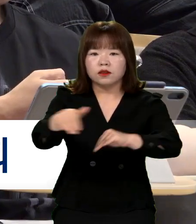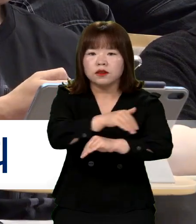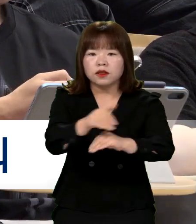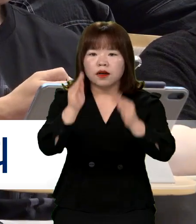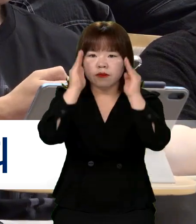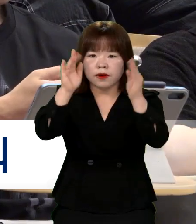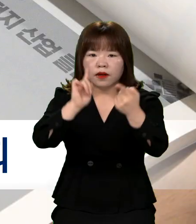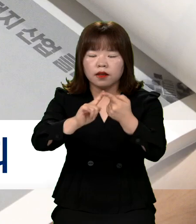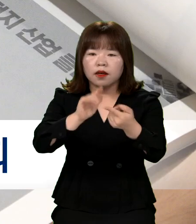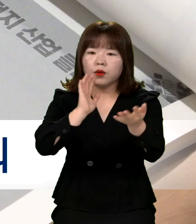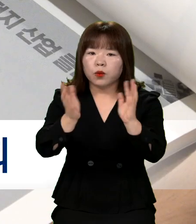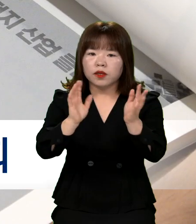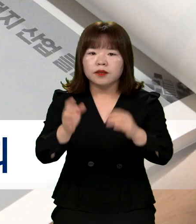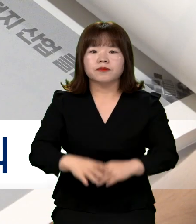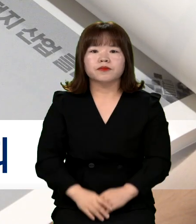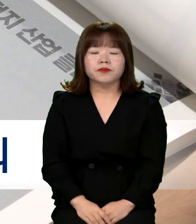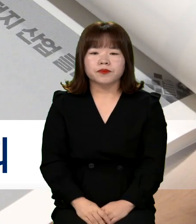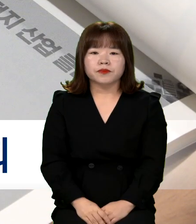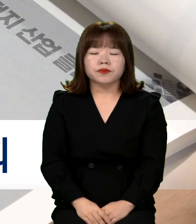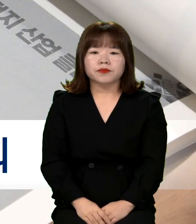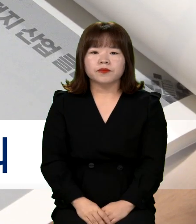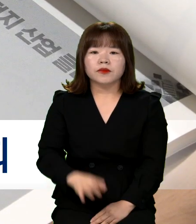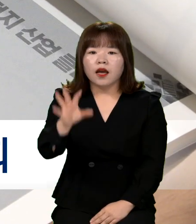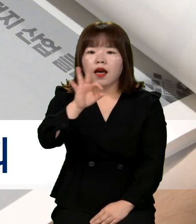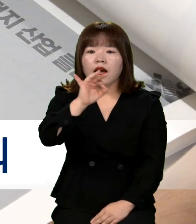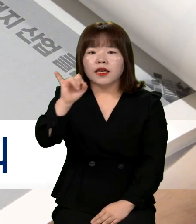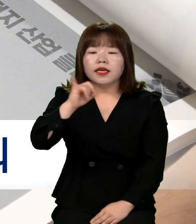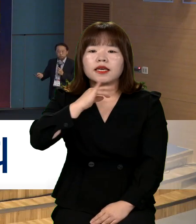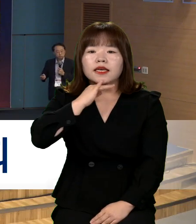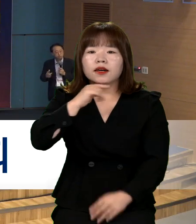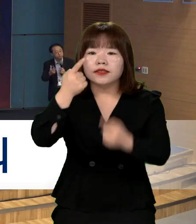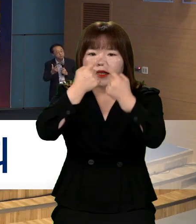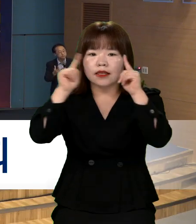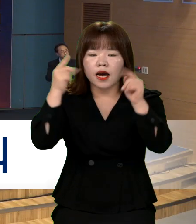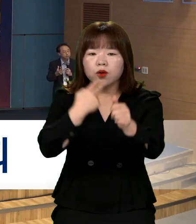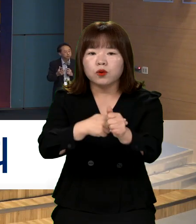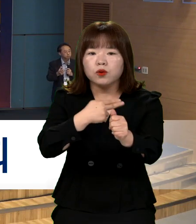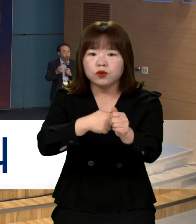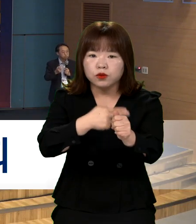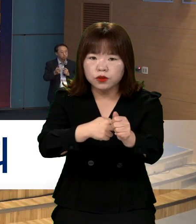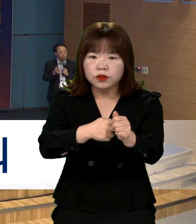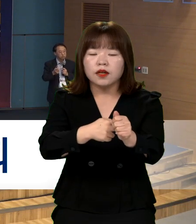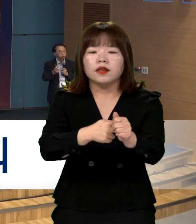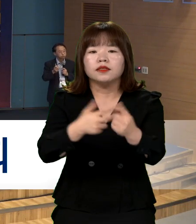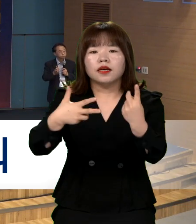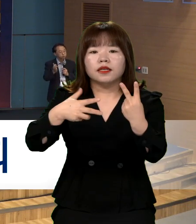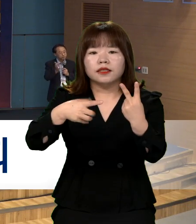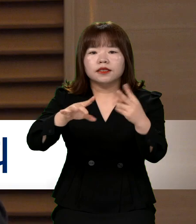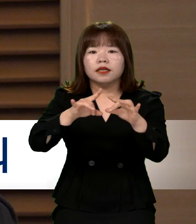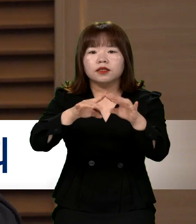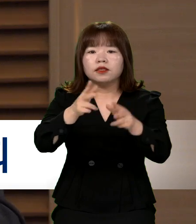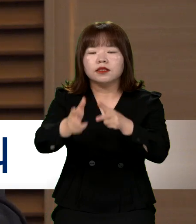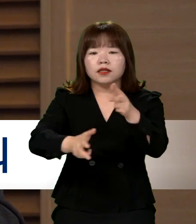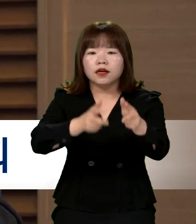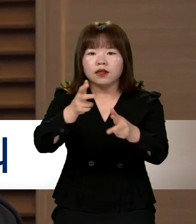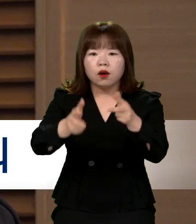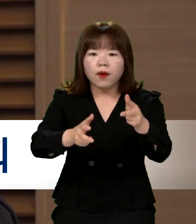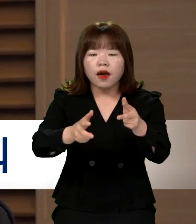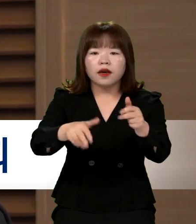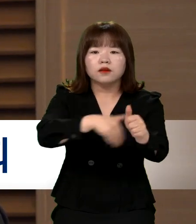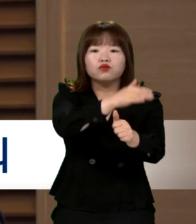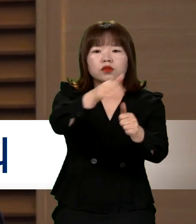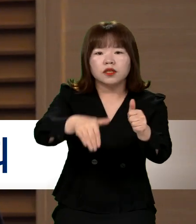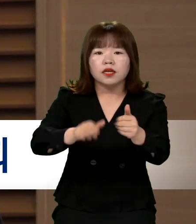특화단지 정책 방향에 대해 논의했습니다 주제 발표자로 초청된 이상형 연세대 교수는 2차전지